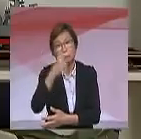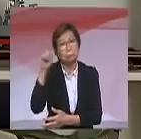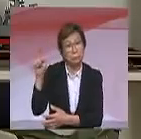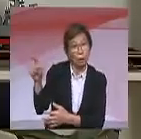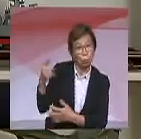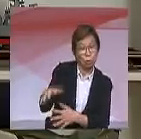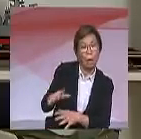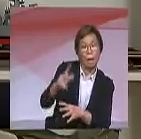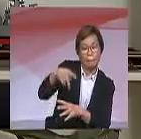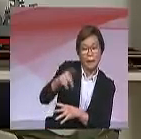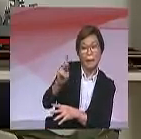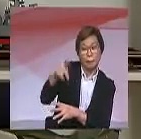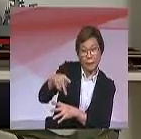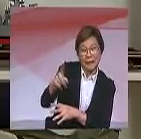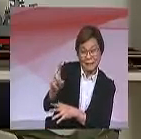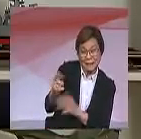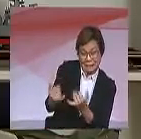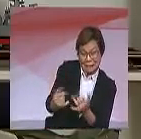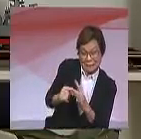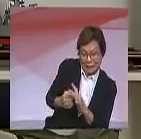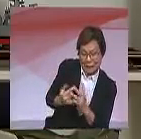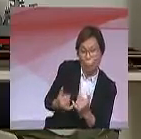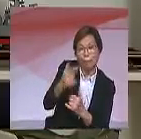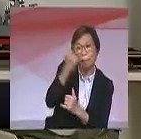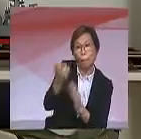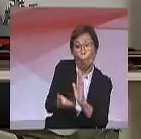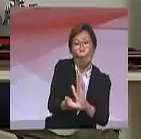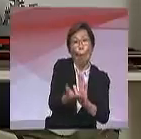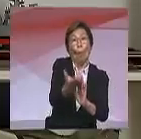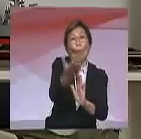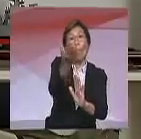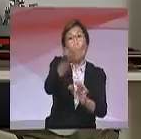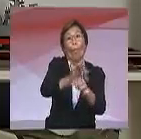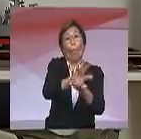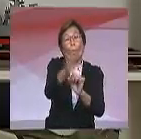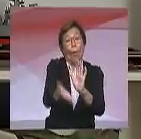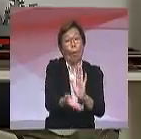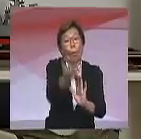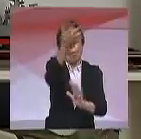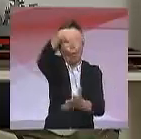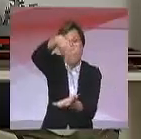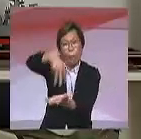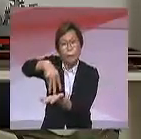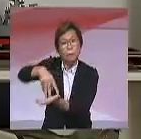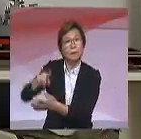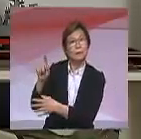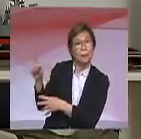PKPD bermula hari ini akibat daripada peningkatan jumlah COVID positif di penjara tersebut.